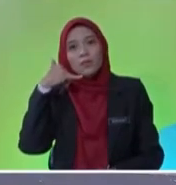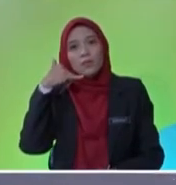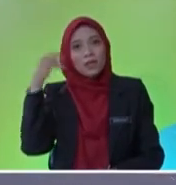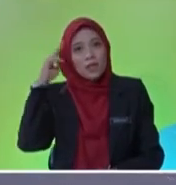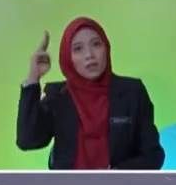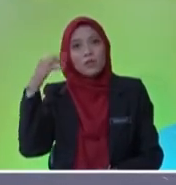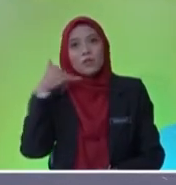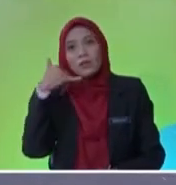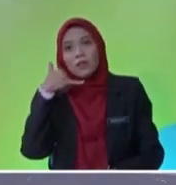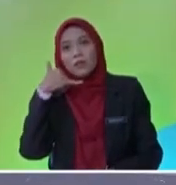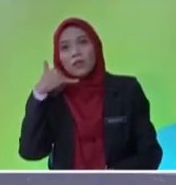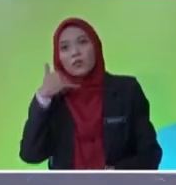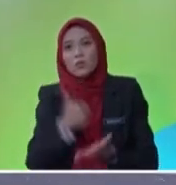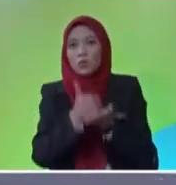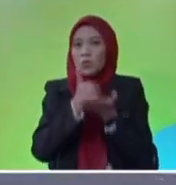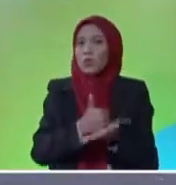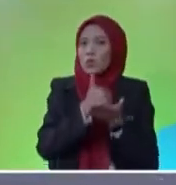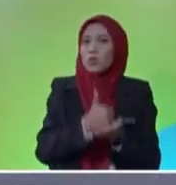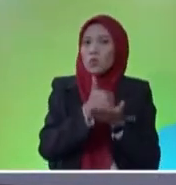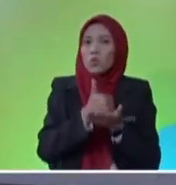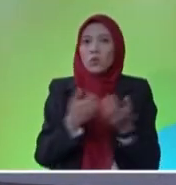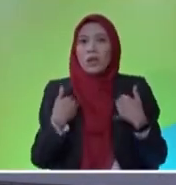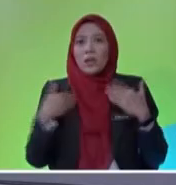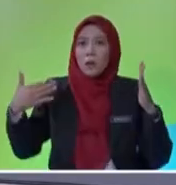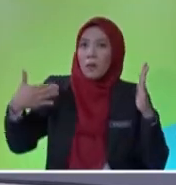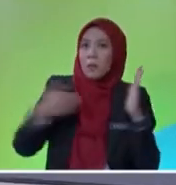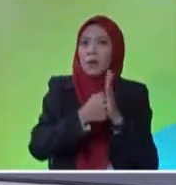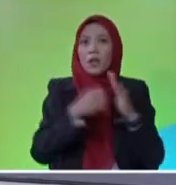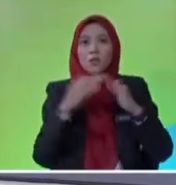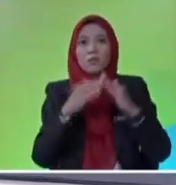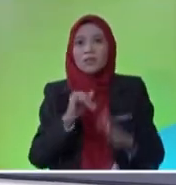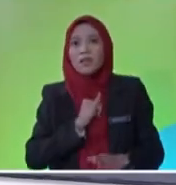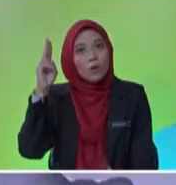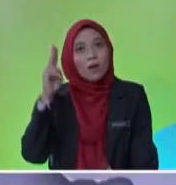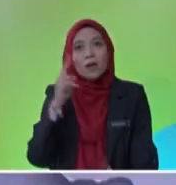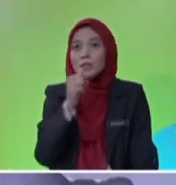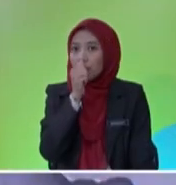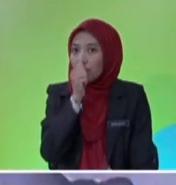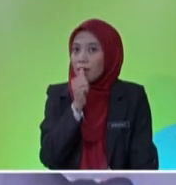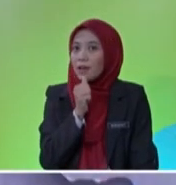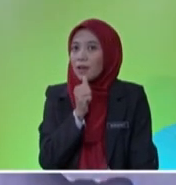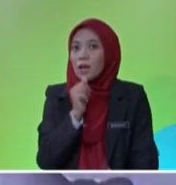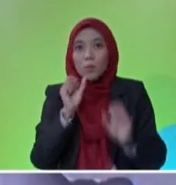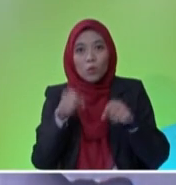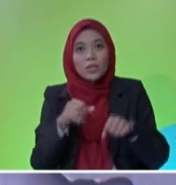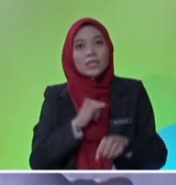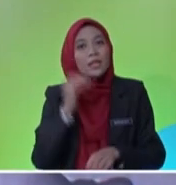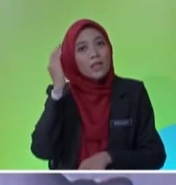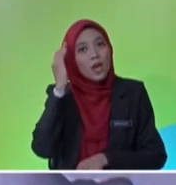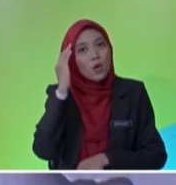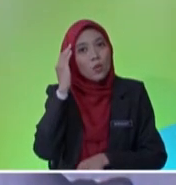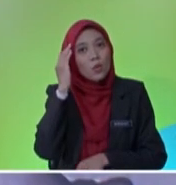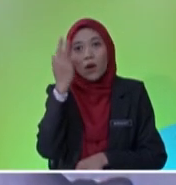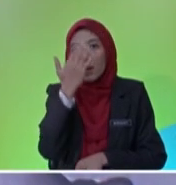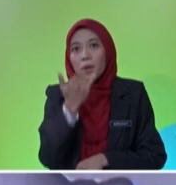atas bantuan adik Malangnya rumah saya DC Boleh saya